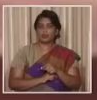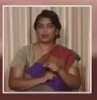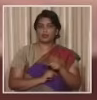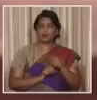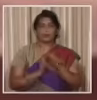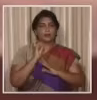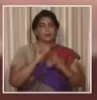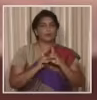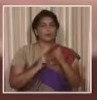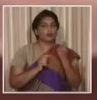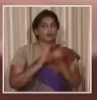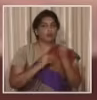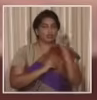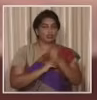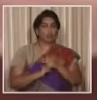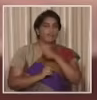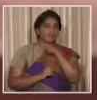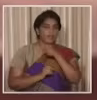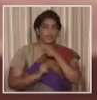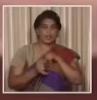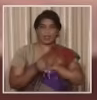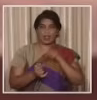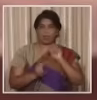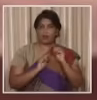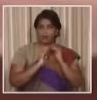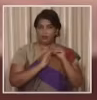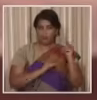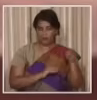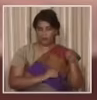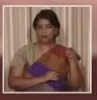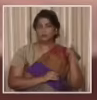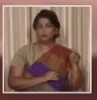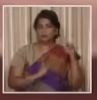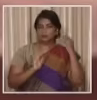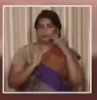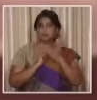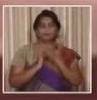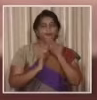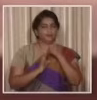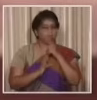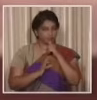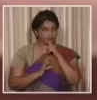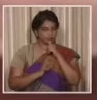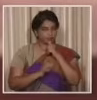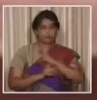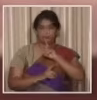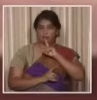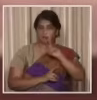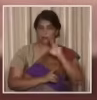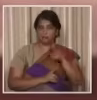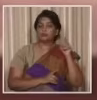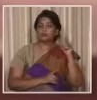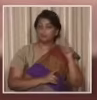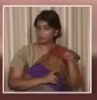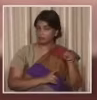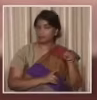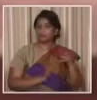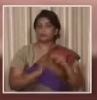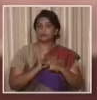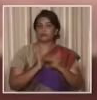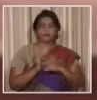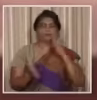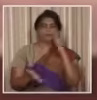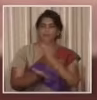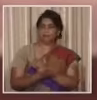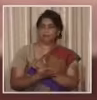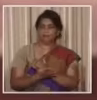අමාත්‍යාංශ හැටියට මේකට මුදල් දෙන්නේ ජාතික වැඩිහිටි මහලේකම් කාර්යාලය. මේ කාරණාව ජල සම්පාදනයේ දැනුම් දුන්නට පස්සේ ඒගොල්ලෝ මේ ව්‍යාපෘති